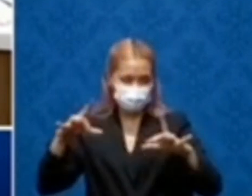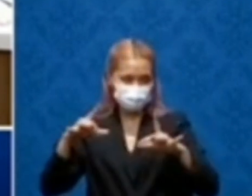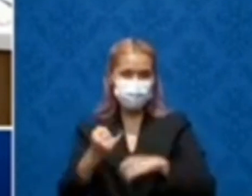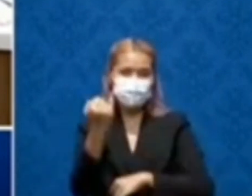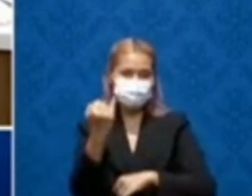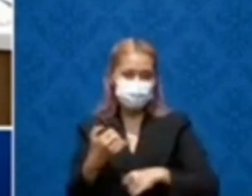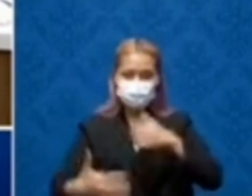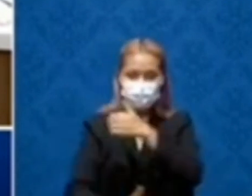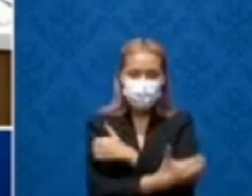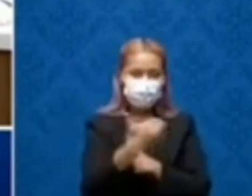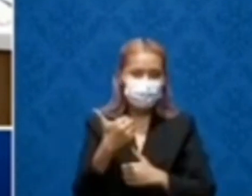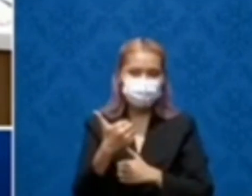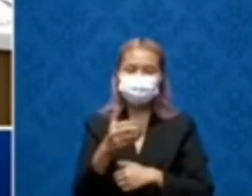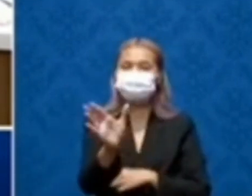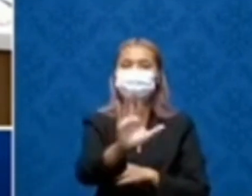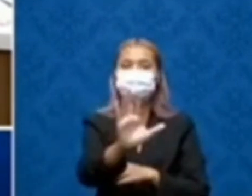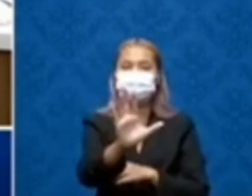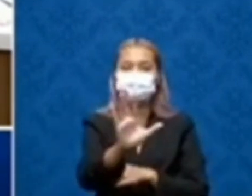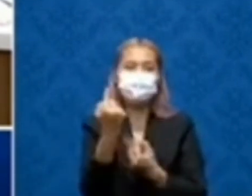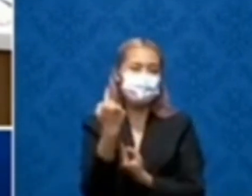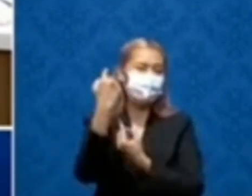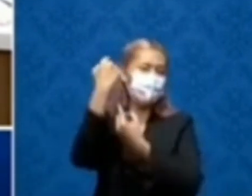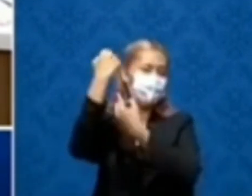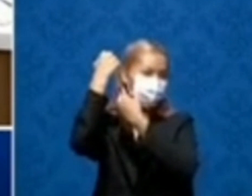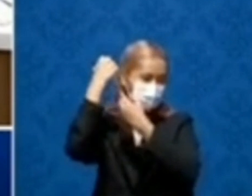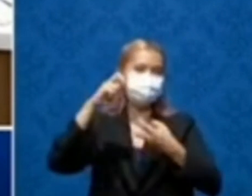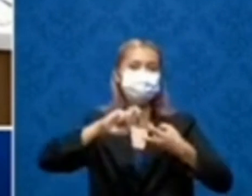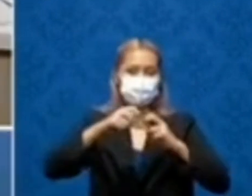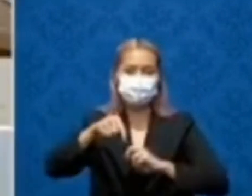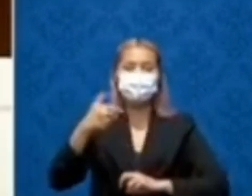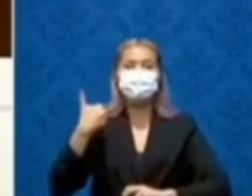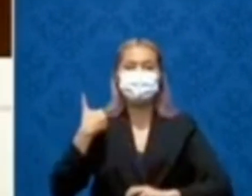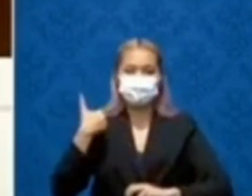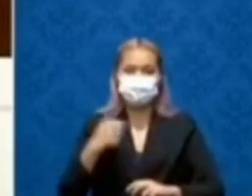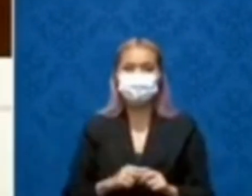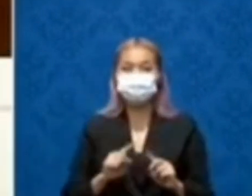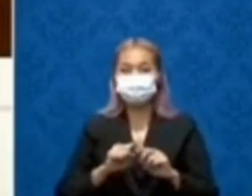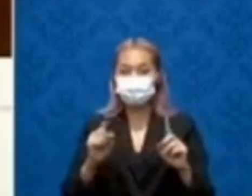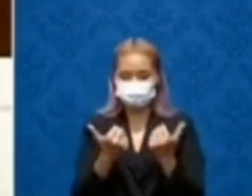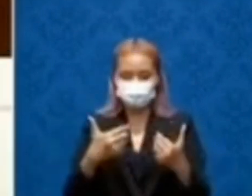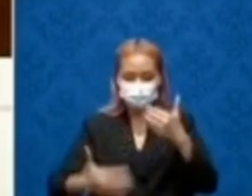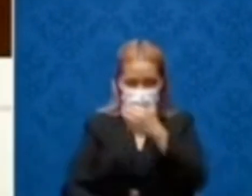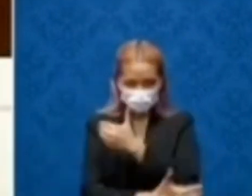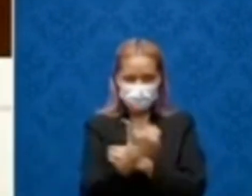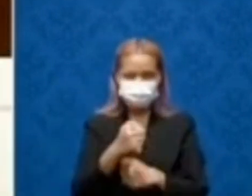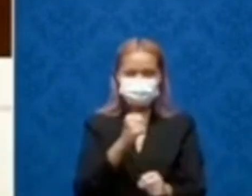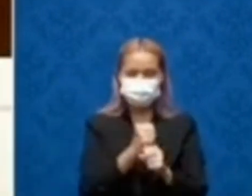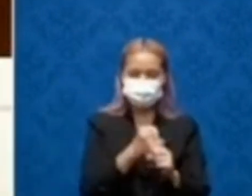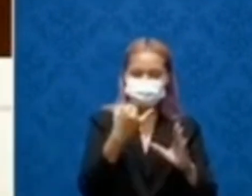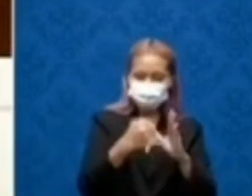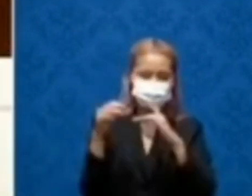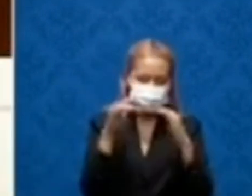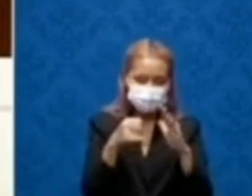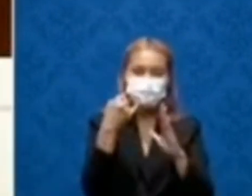งไม่ทำผมเคยเห็นในอดีตมาแล้วครับแต่ว่าผมเชื่อว่าโอกาสผิดพลาดนั้นเกิดขึ้นได้ถึงต้องย้ำว่าถ้